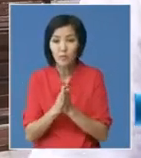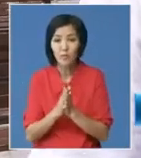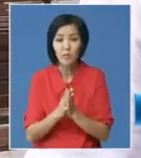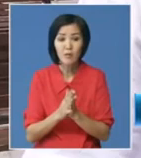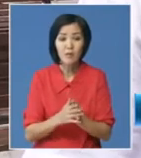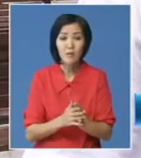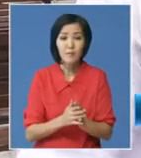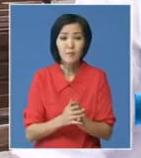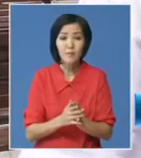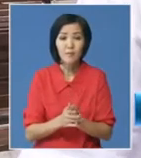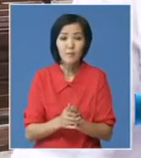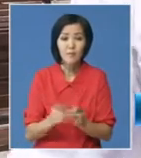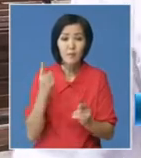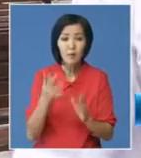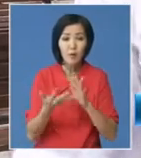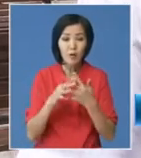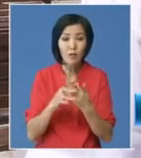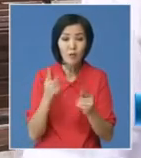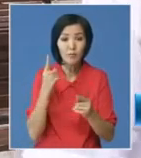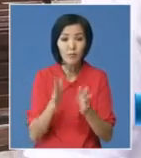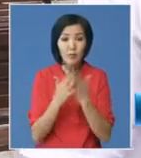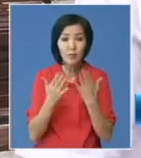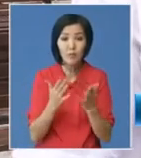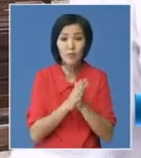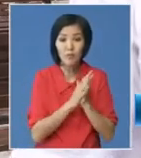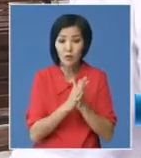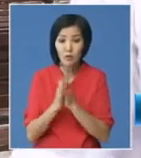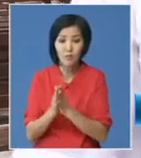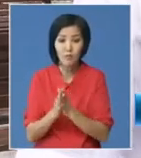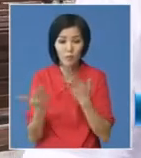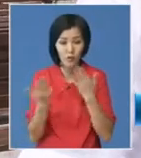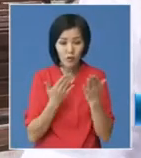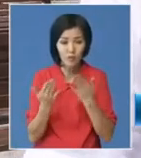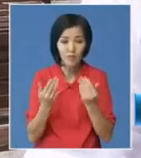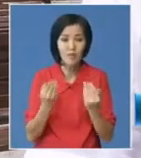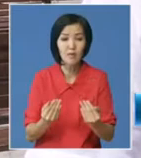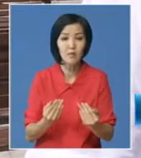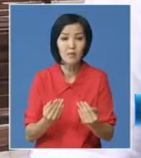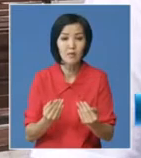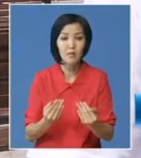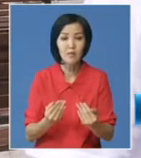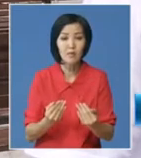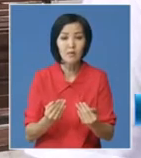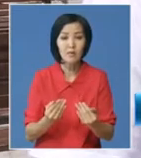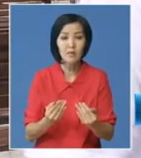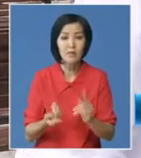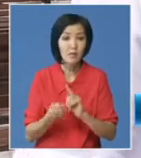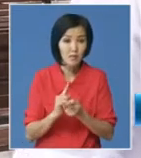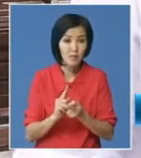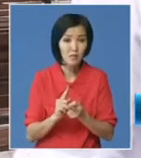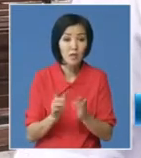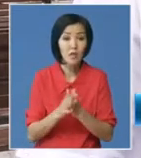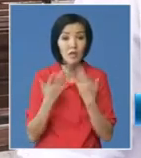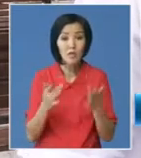ап, бүкіл ауылда бір кітап болса, соны сұрап ап, сөйтіп оқитынбыз. Ал қазір керісінше кітап